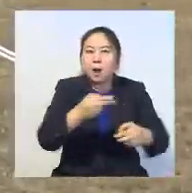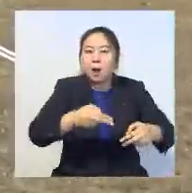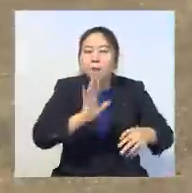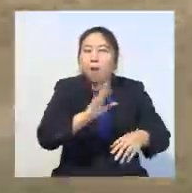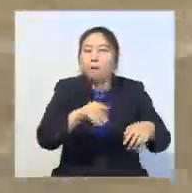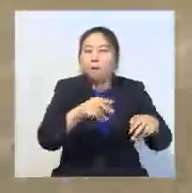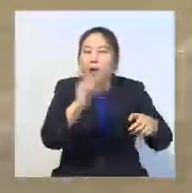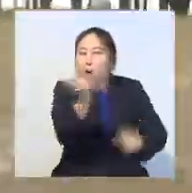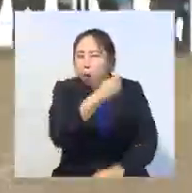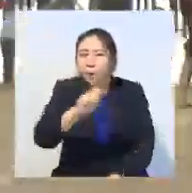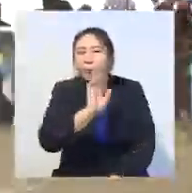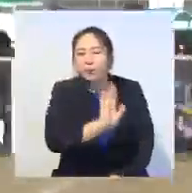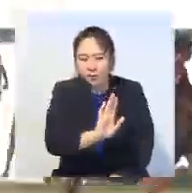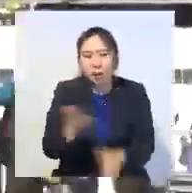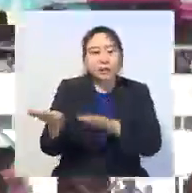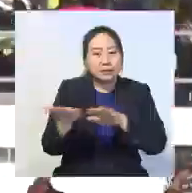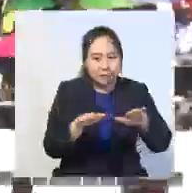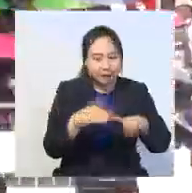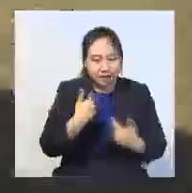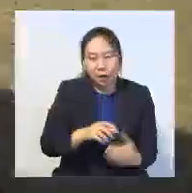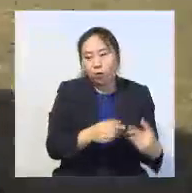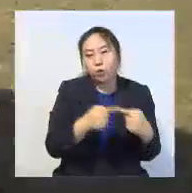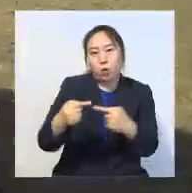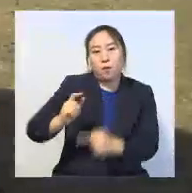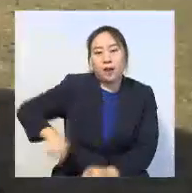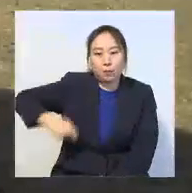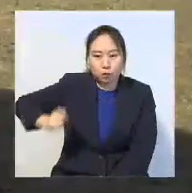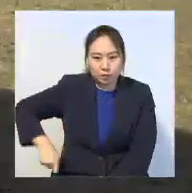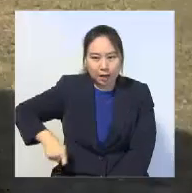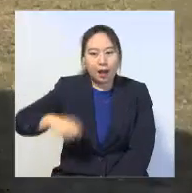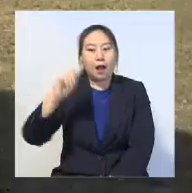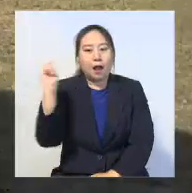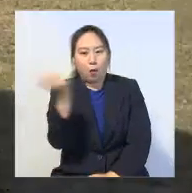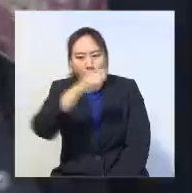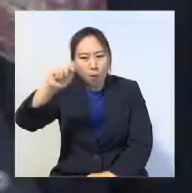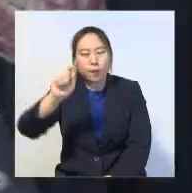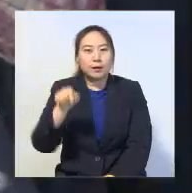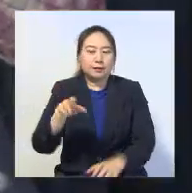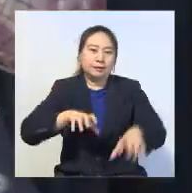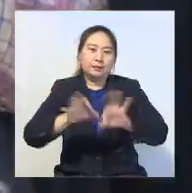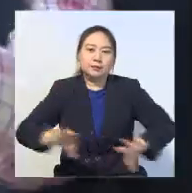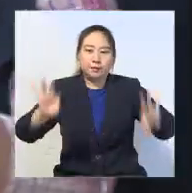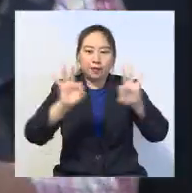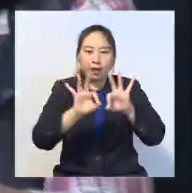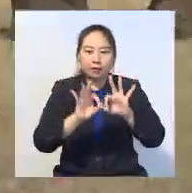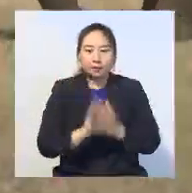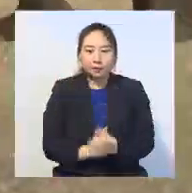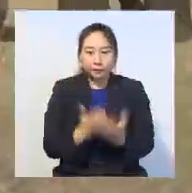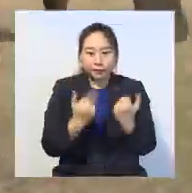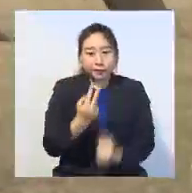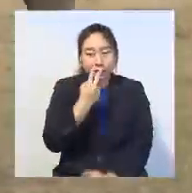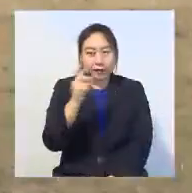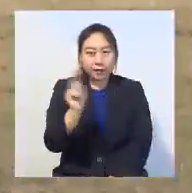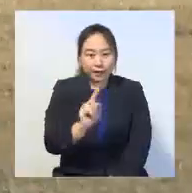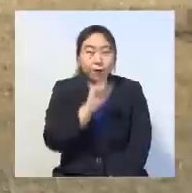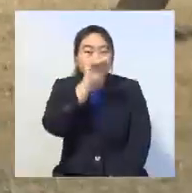ทุ่งมนก่อนไปสู้รบที่ราชอาณาจักรกัมพูชาฉากนี้ถือเป็นฉากที่ยิ่งใหญ่อีกฉากหนึ่งค่ะมาถึงฉากที่แสดงให้เห็นถึงความน่